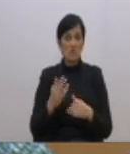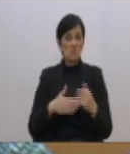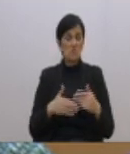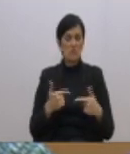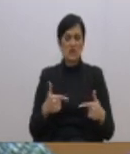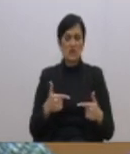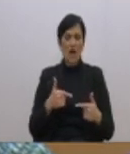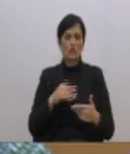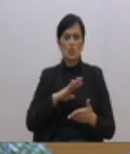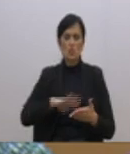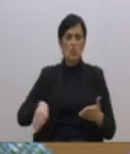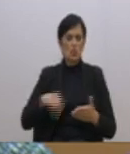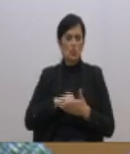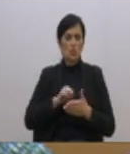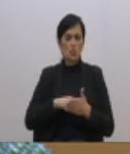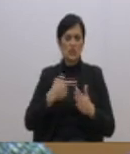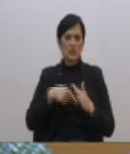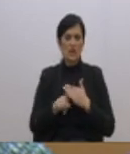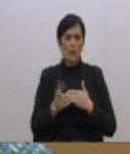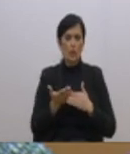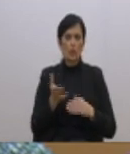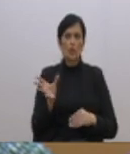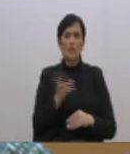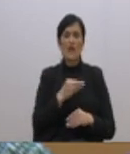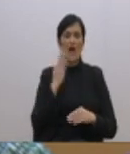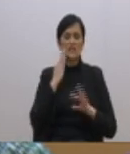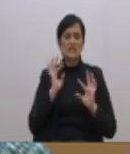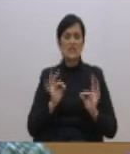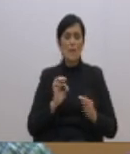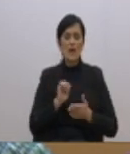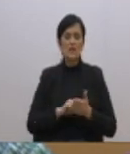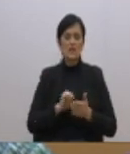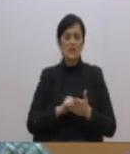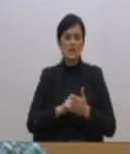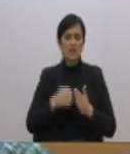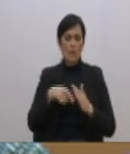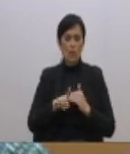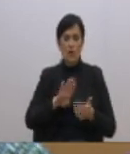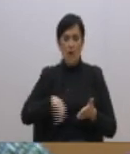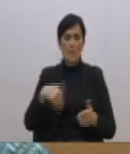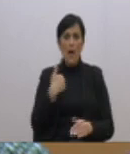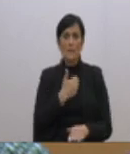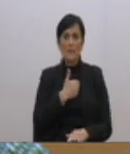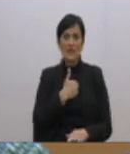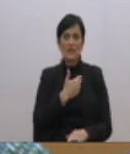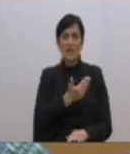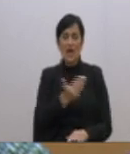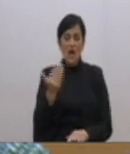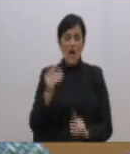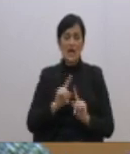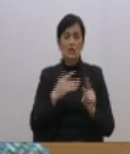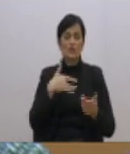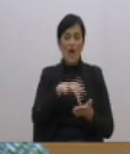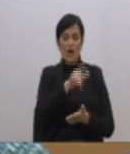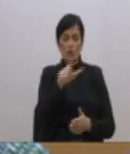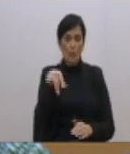პრაქტიკულად უსაფუძვლოდ ყოველგვარი სამართლებრივი საფუძვლის გარეშე და მე მინდა ყველას, განსაკუთრებით ჩვენს